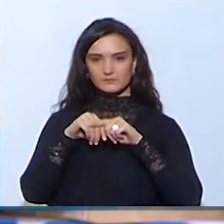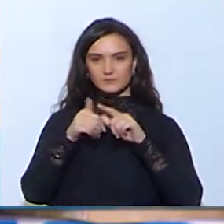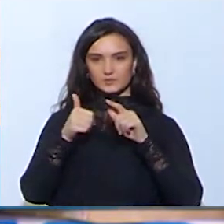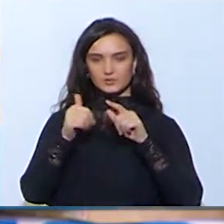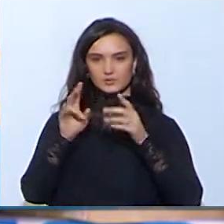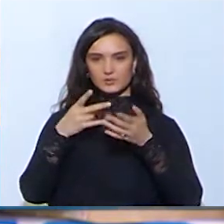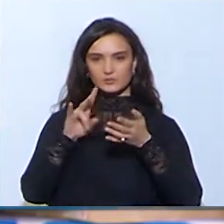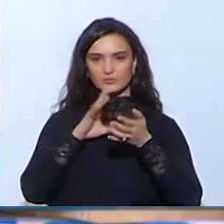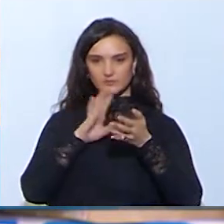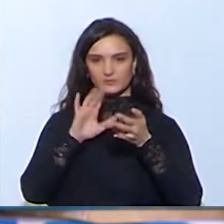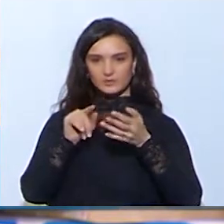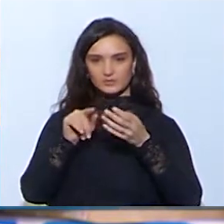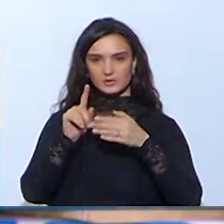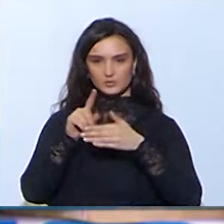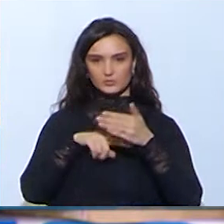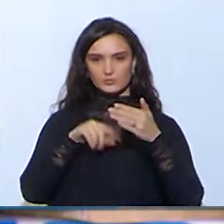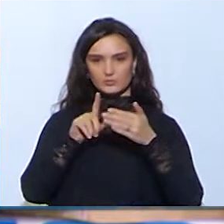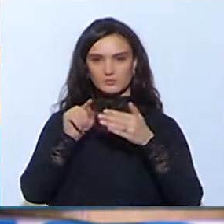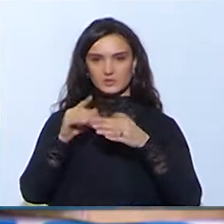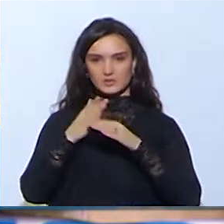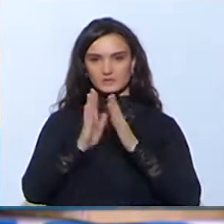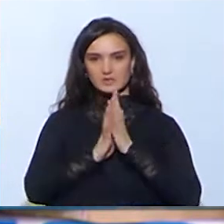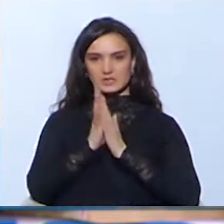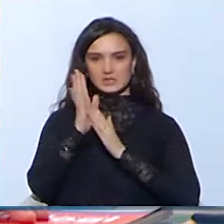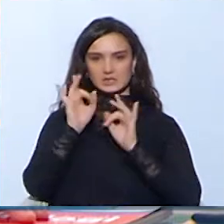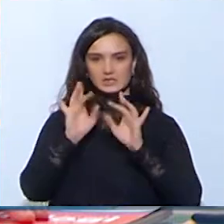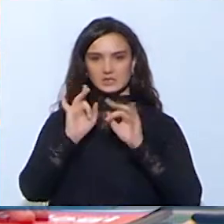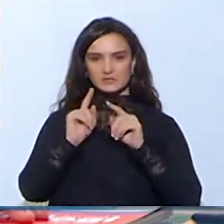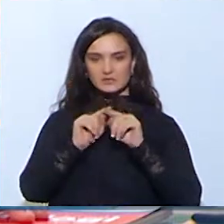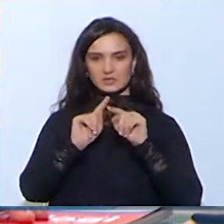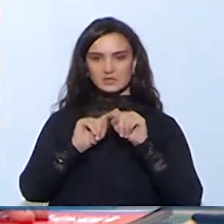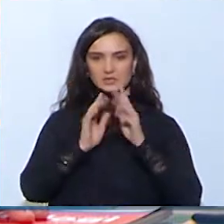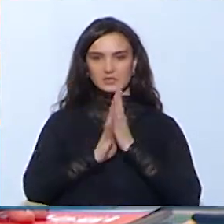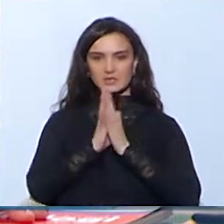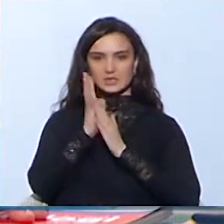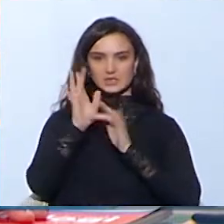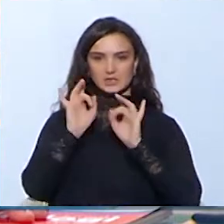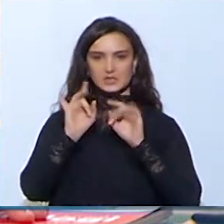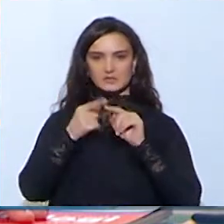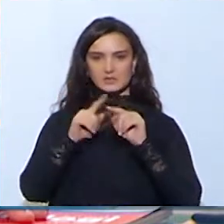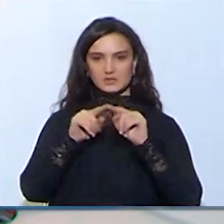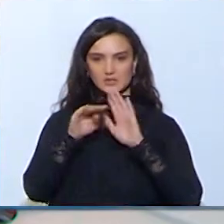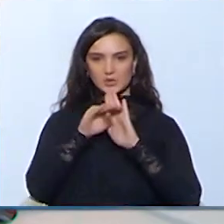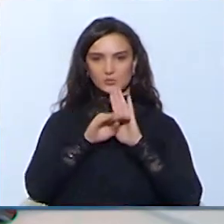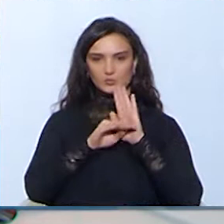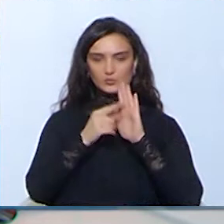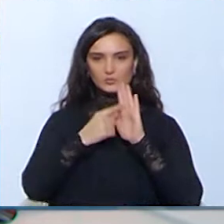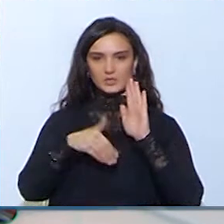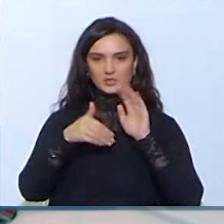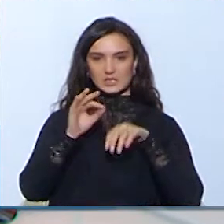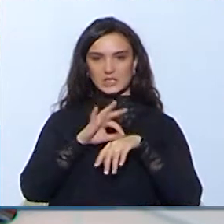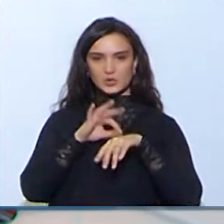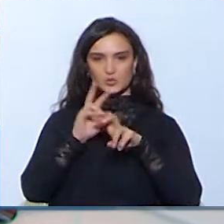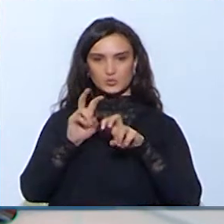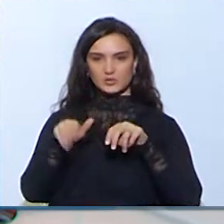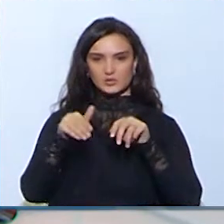როგორც არ უნდა ვიყო დარწმუნებული, რომ მას აქვს ზრდის ტკივილი, ზრდის ტკივილის სპეციფიური კრიტერიუმი არ არსებობს,